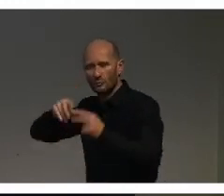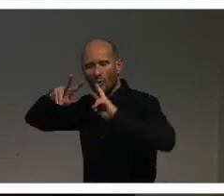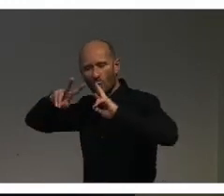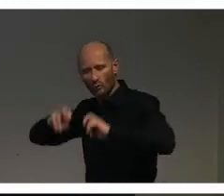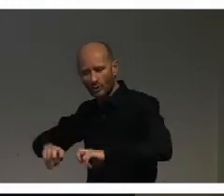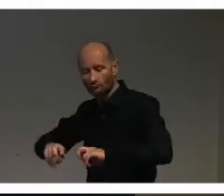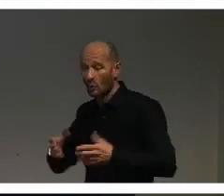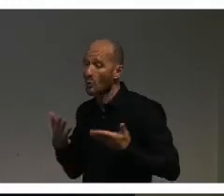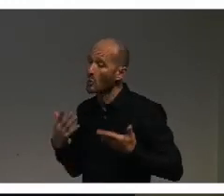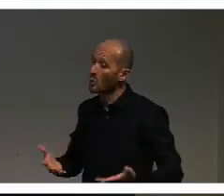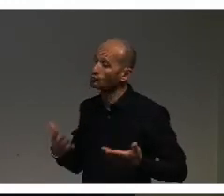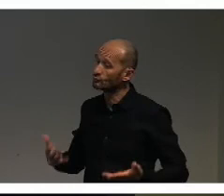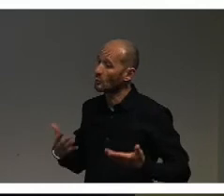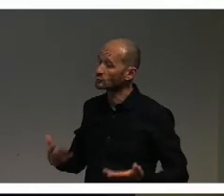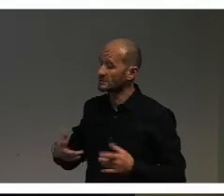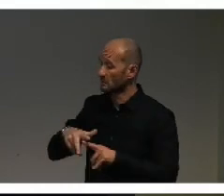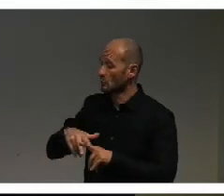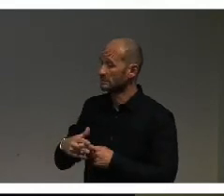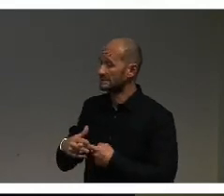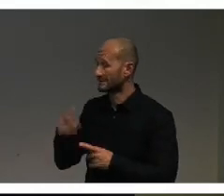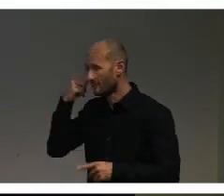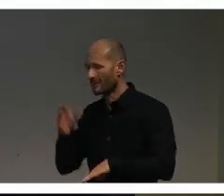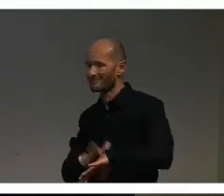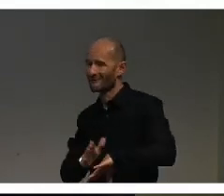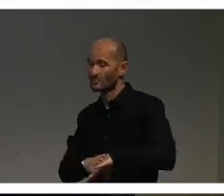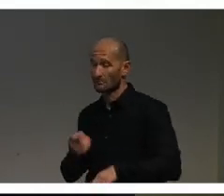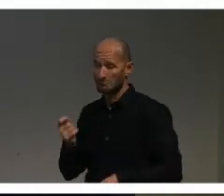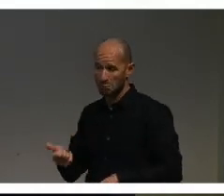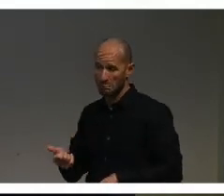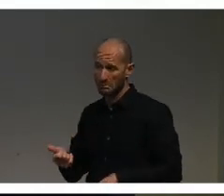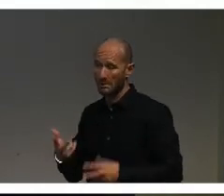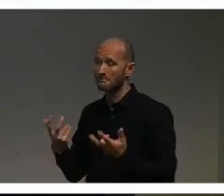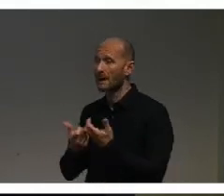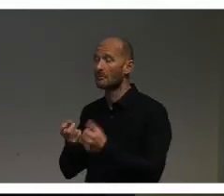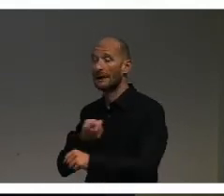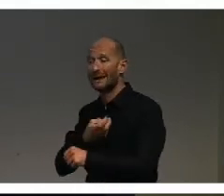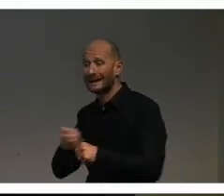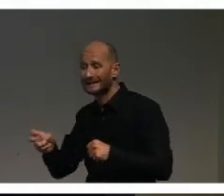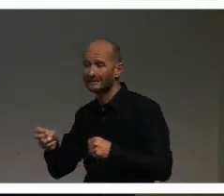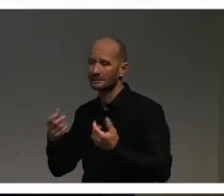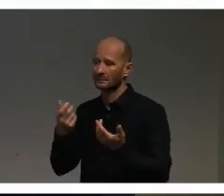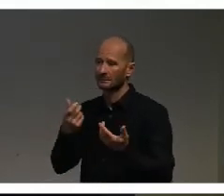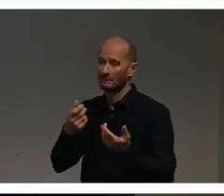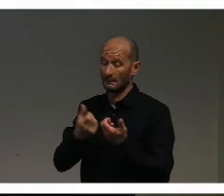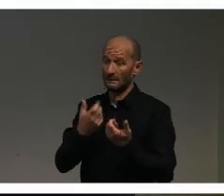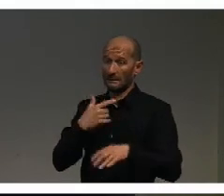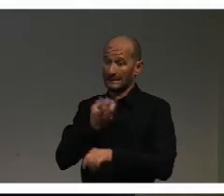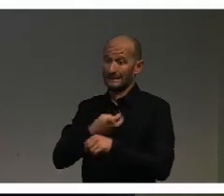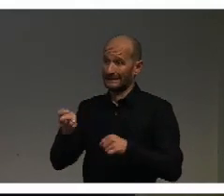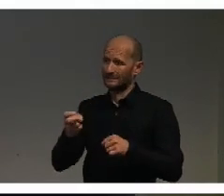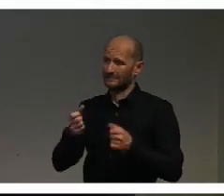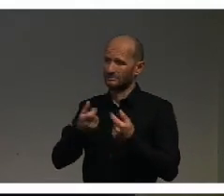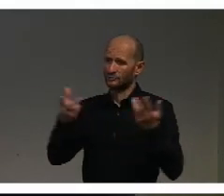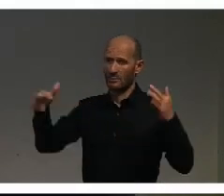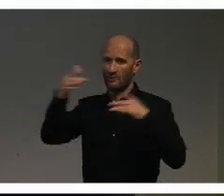peu d'outils opérationnels aujourd'hui pour les préventeurs sur la question des risques cumulés, de la polyexposition. Alors, on a toujours